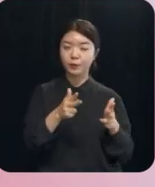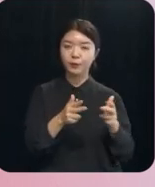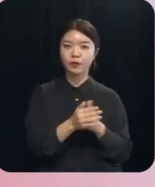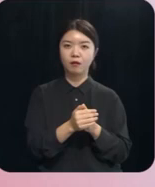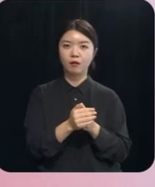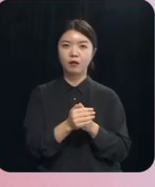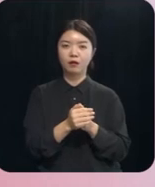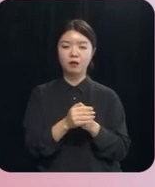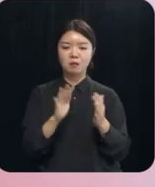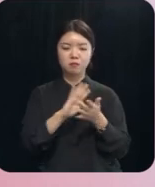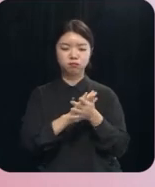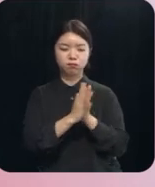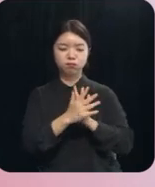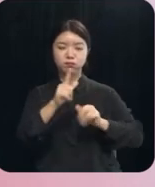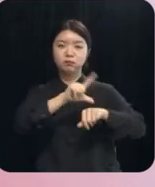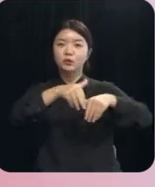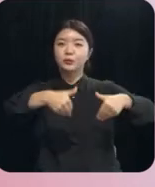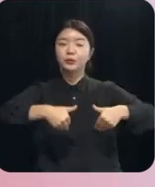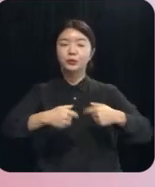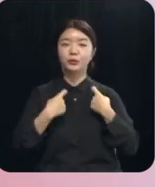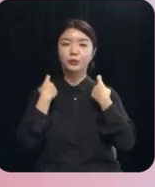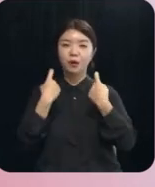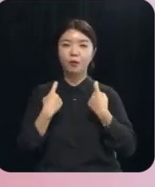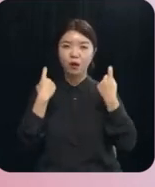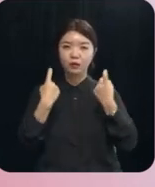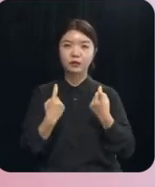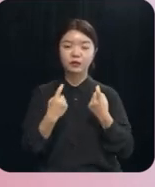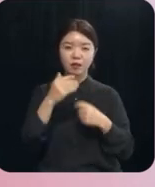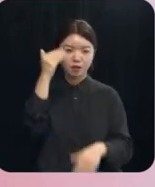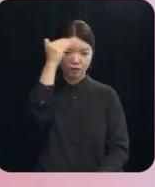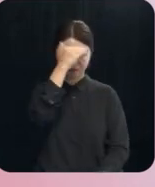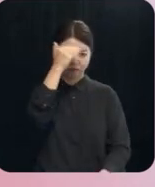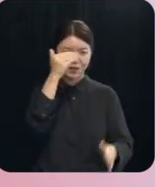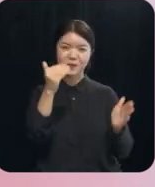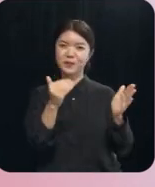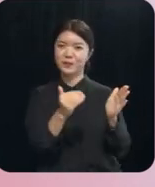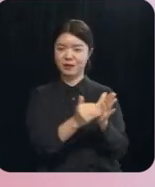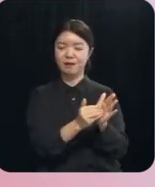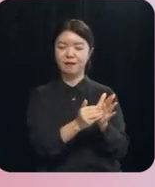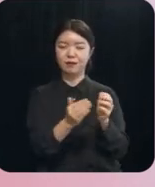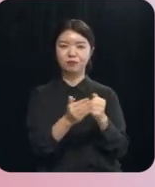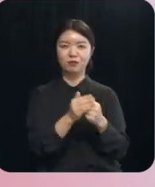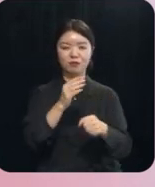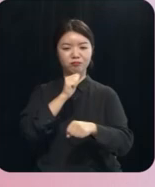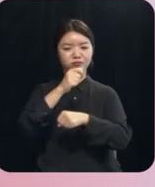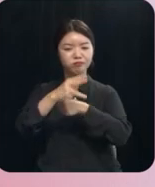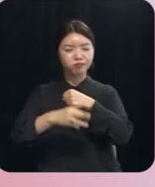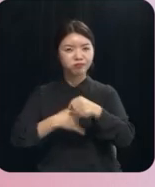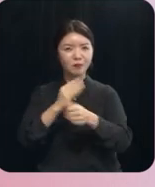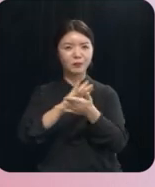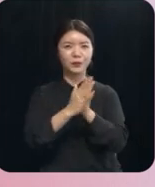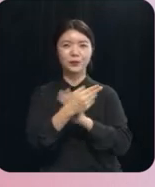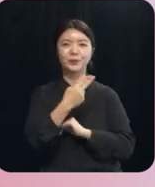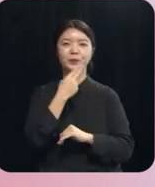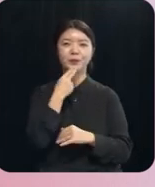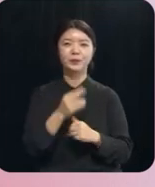변화하는 시간이 필요하고요. 관광은 보는 관광에 그치고 있어 수년째 변화가 되지 않고